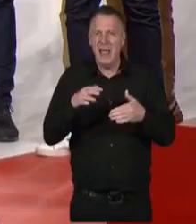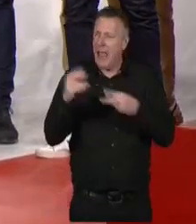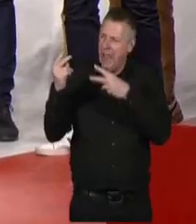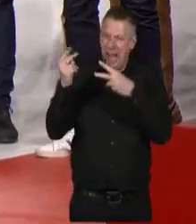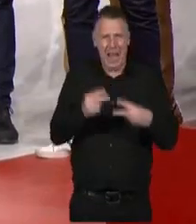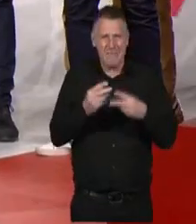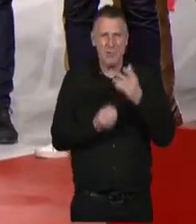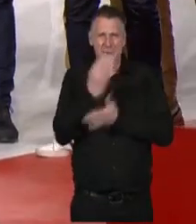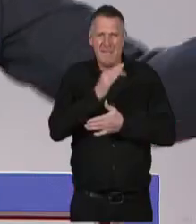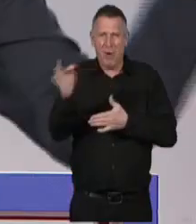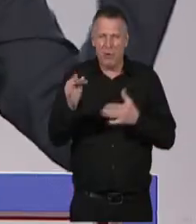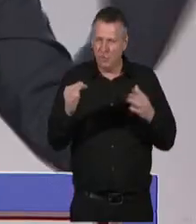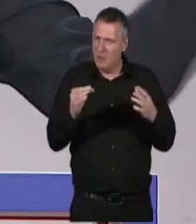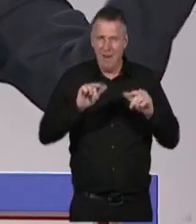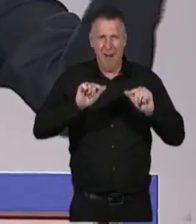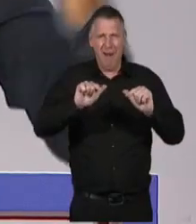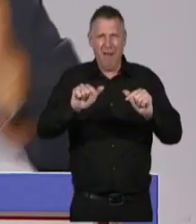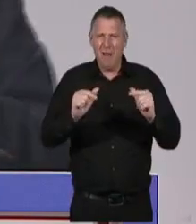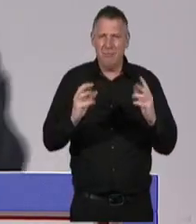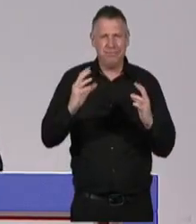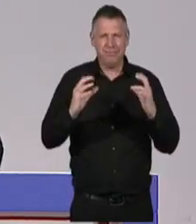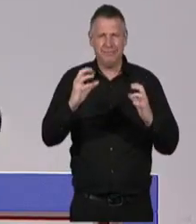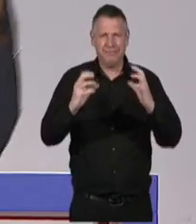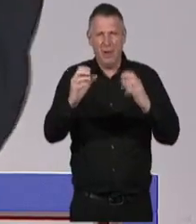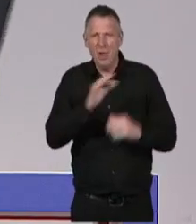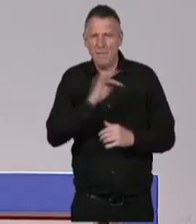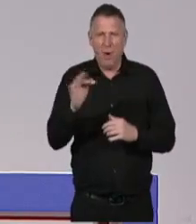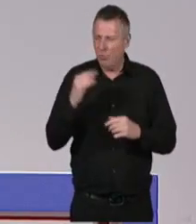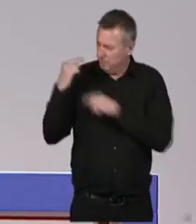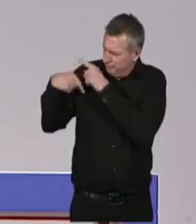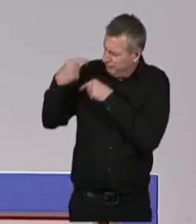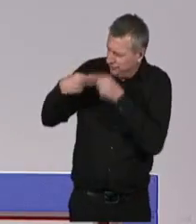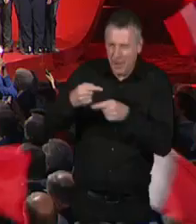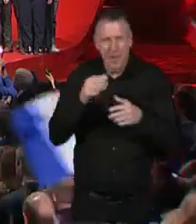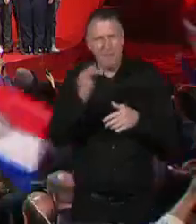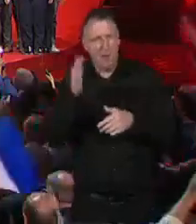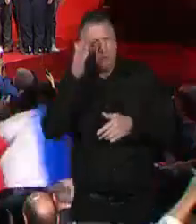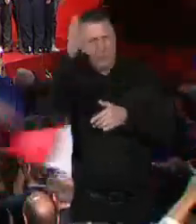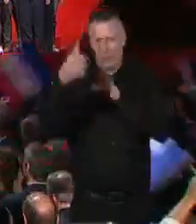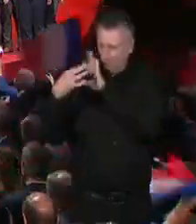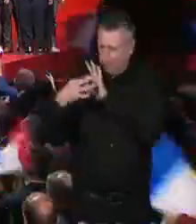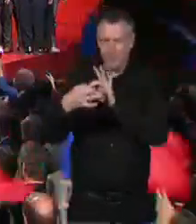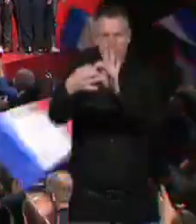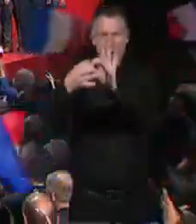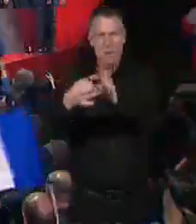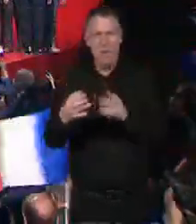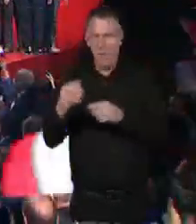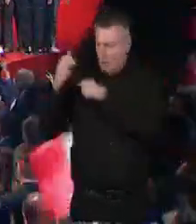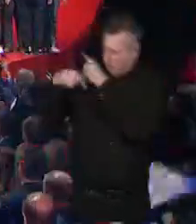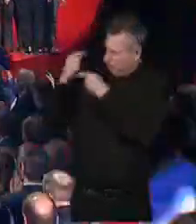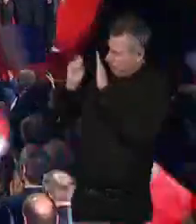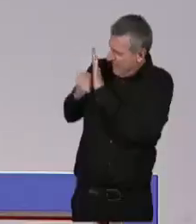La France de toujours et du futur. La France éternelle et nouvelle qui renoue avec son